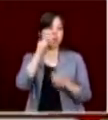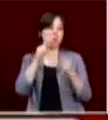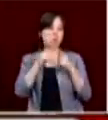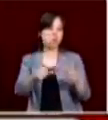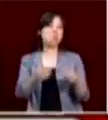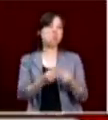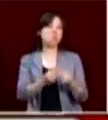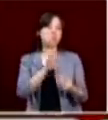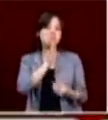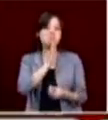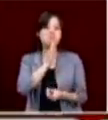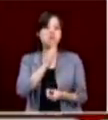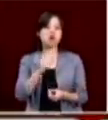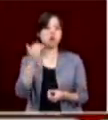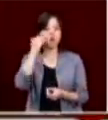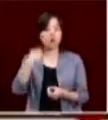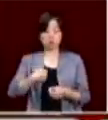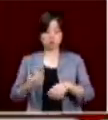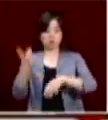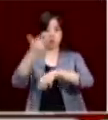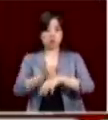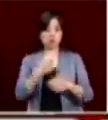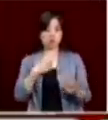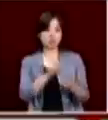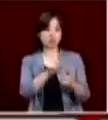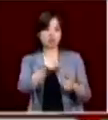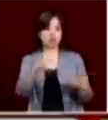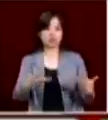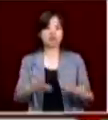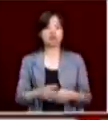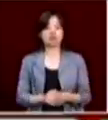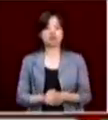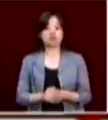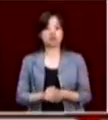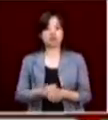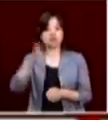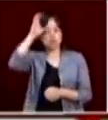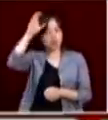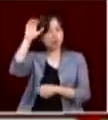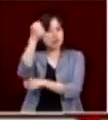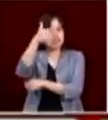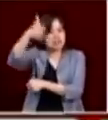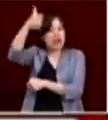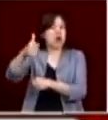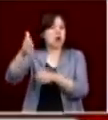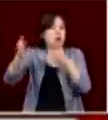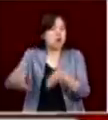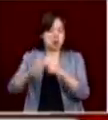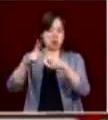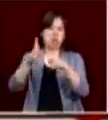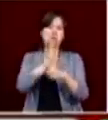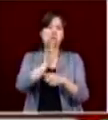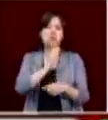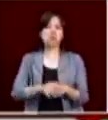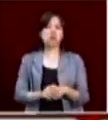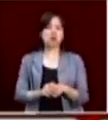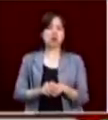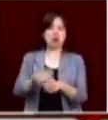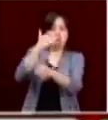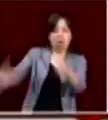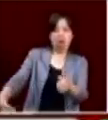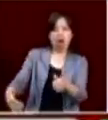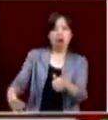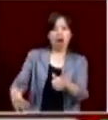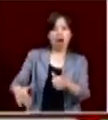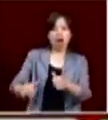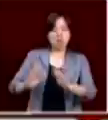问题啦。但是我做党主席遇到这种代志，伊所以就太重要的党来呢。若是讲啊，虽开除哦，